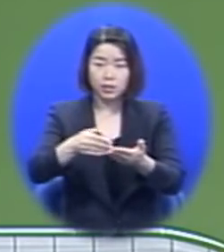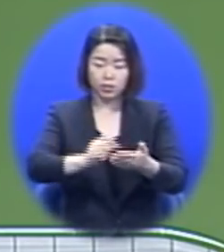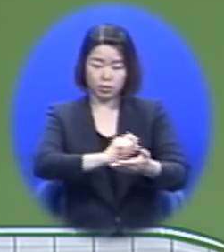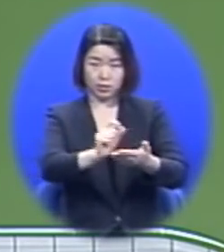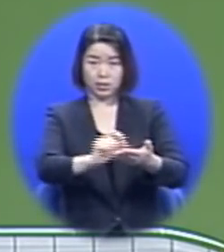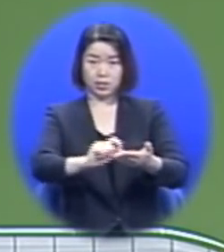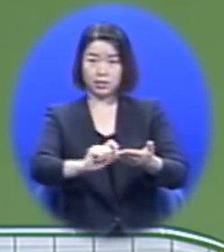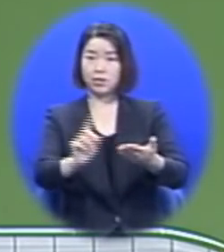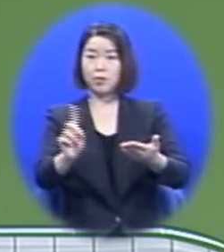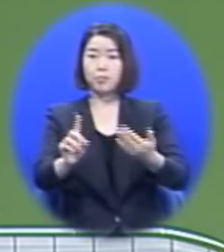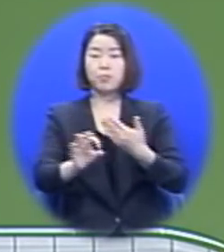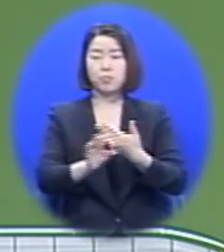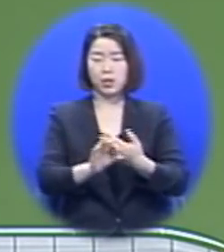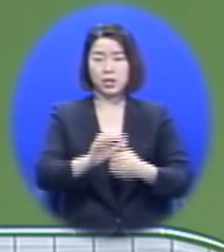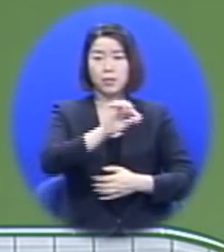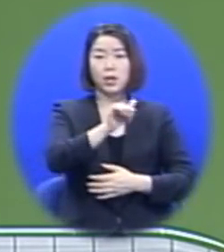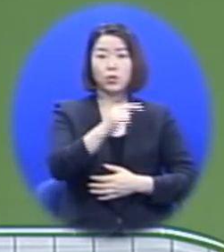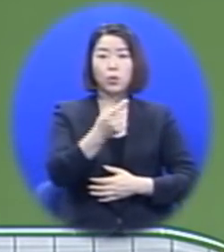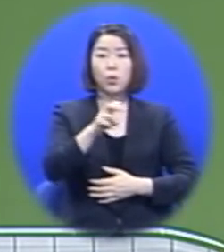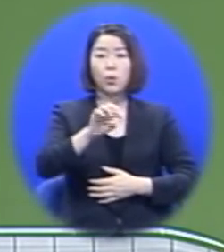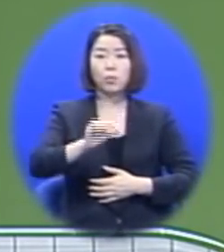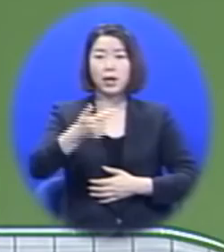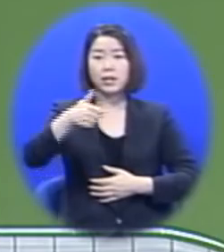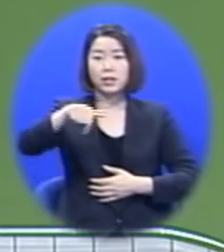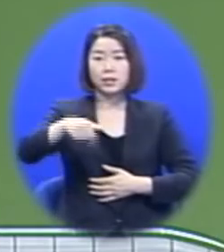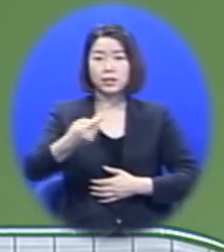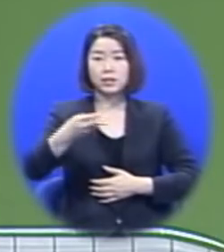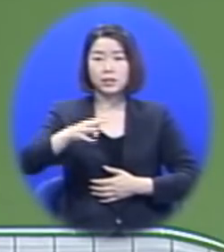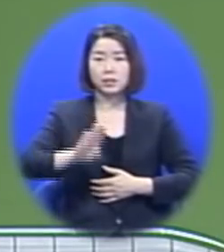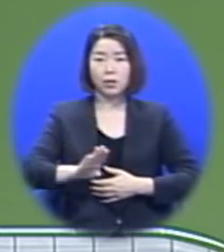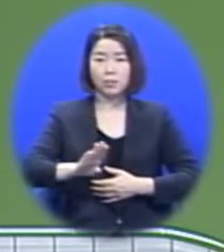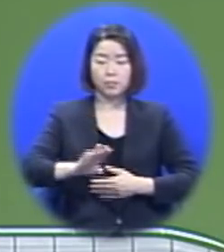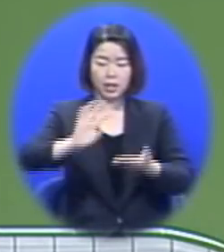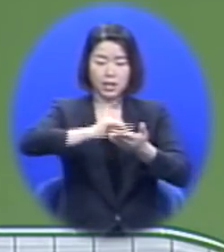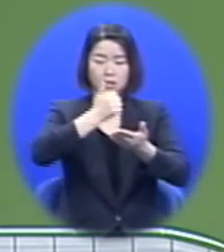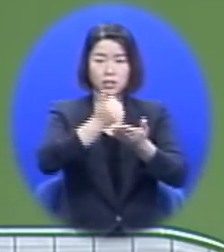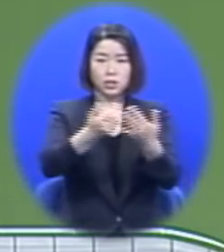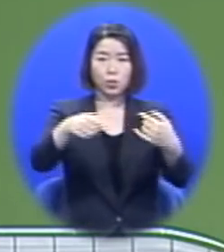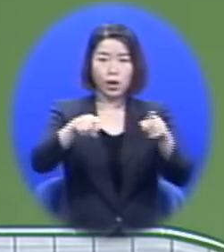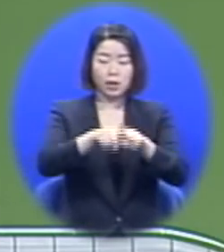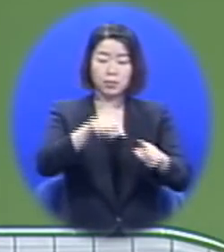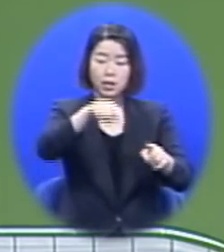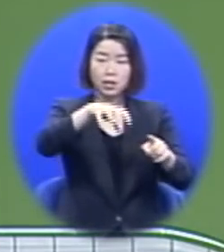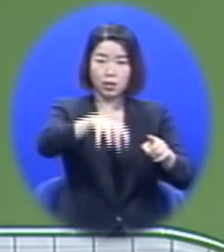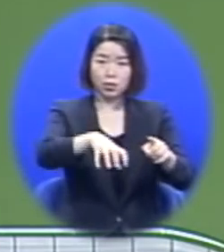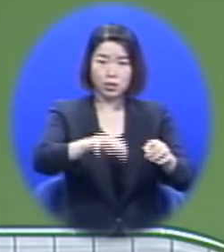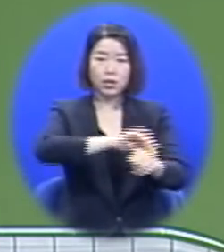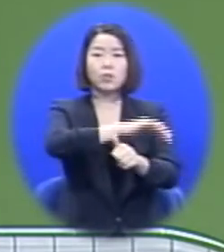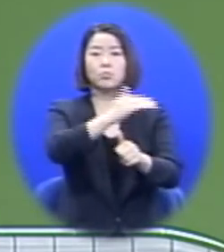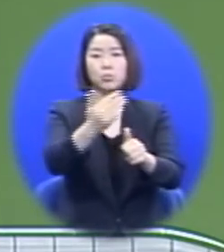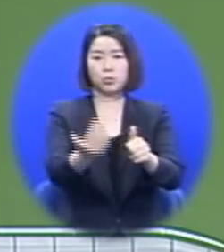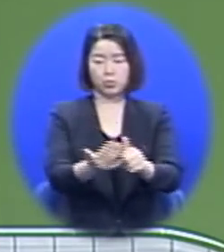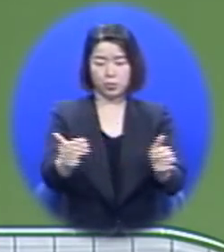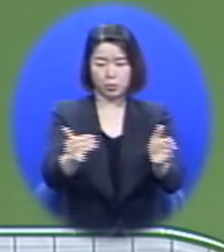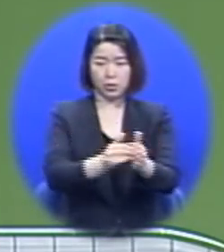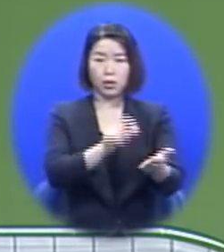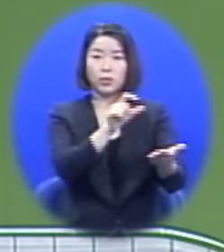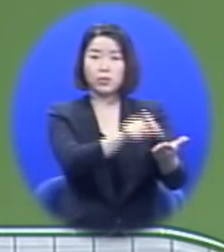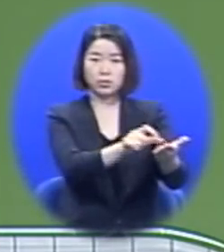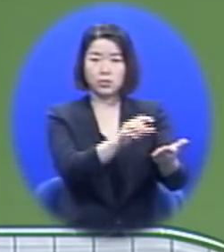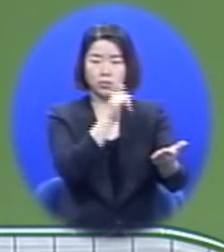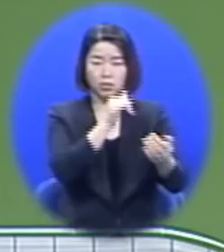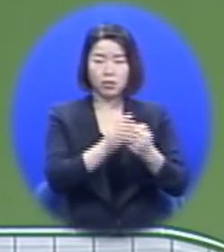썼습니다. 노만 그립 그리스도와 함께 여기 묻히다. 그렇게 썼습니다. 그리고는